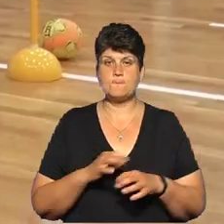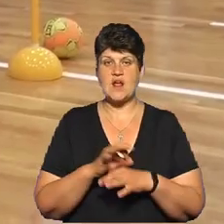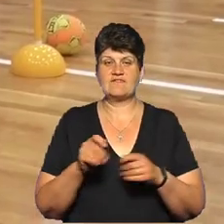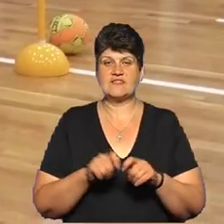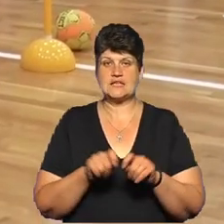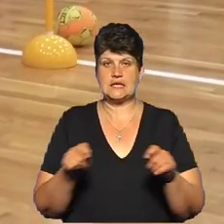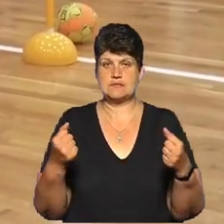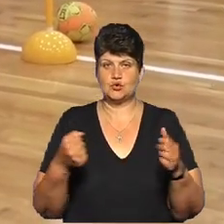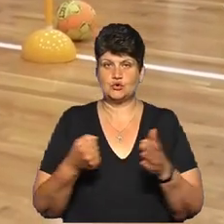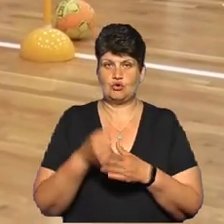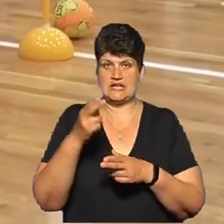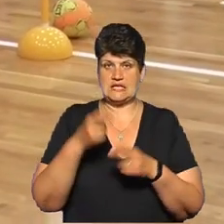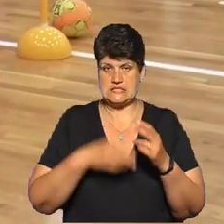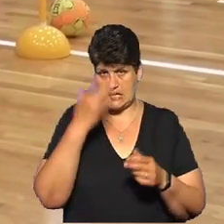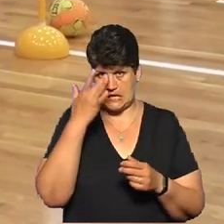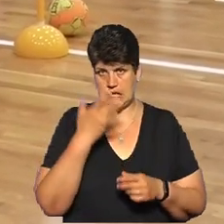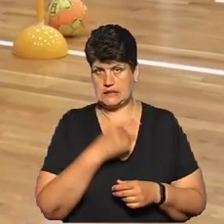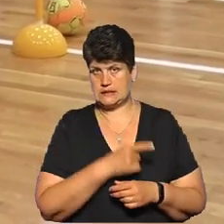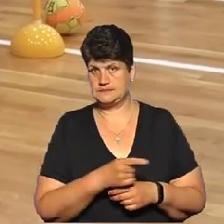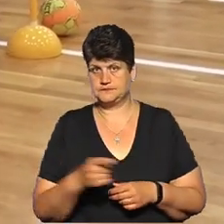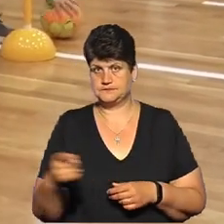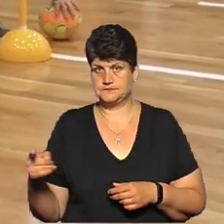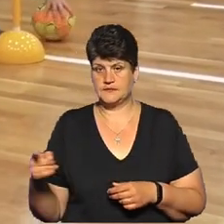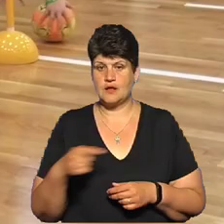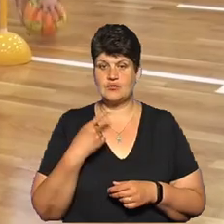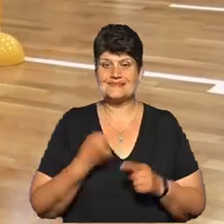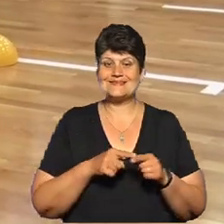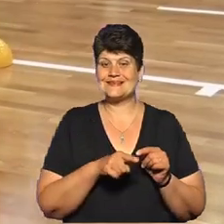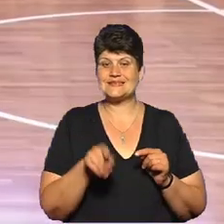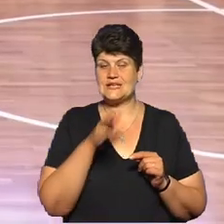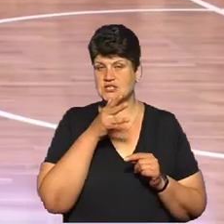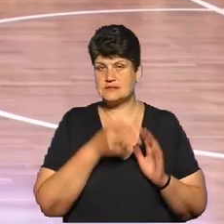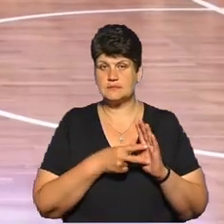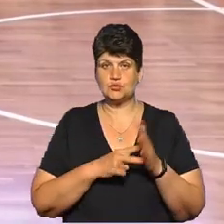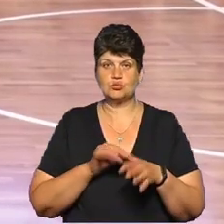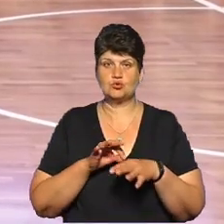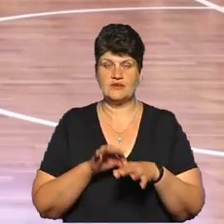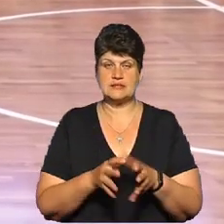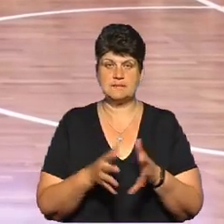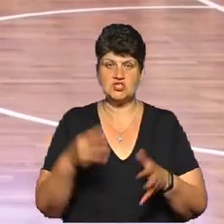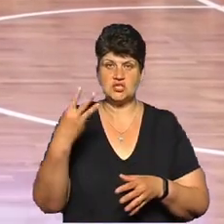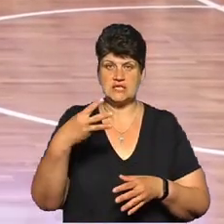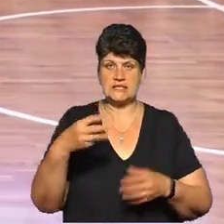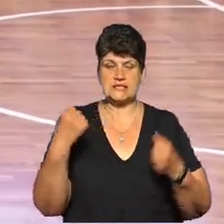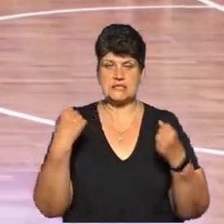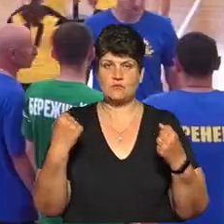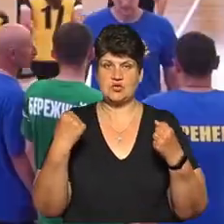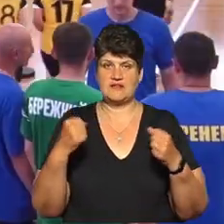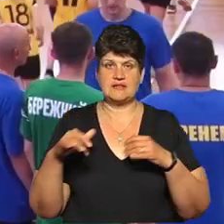літа, каже Галина Федорович. За її словами, за цей час планують провести більше 30 спортивних заходів у місті.